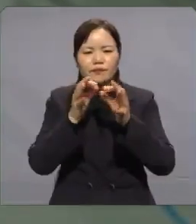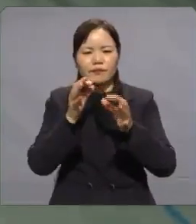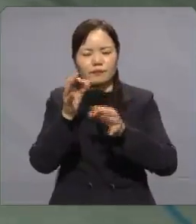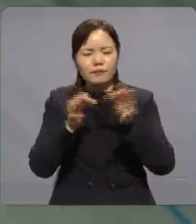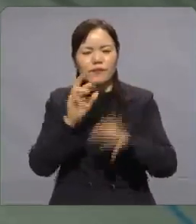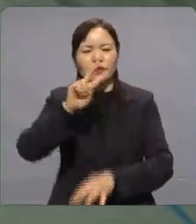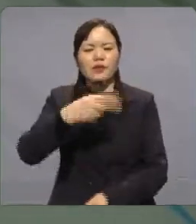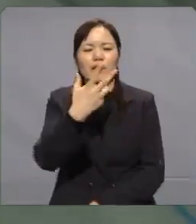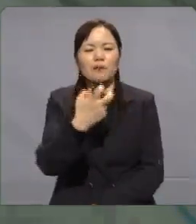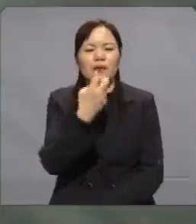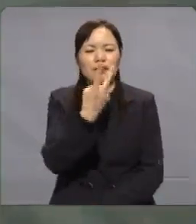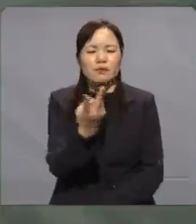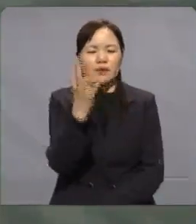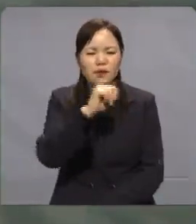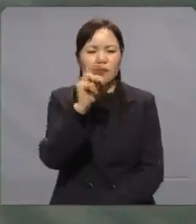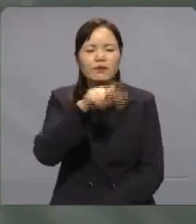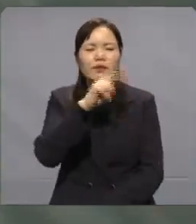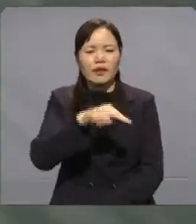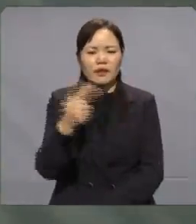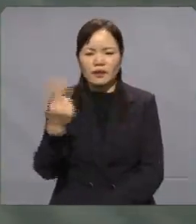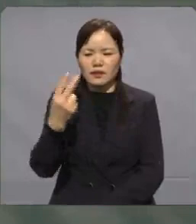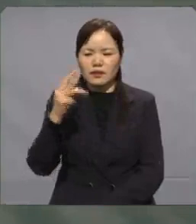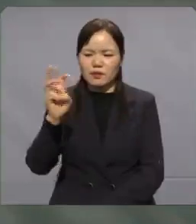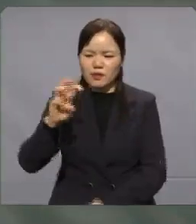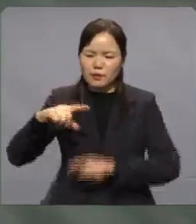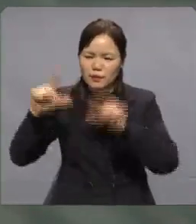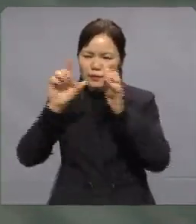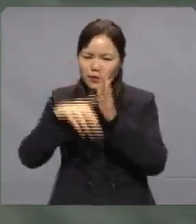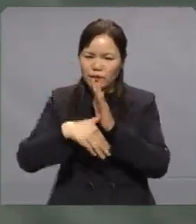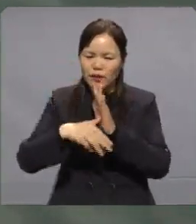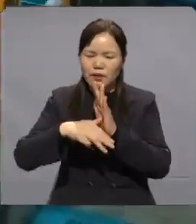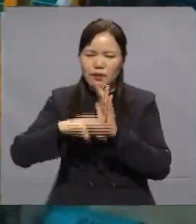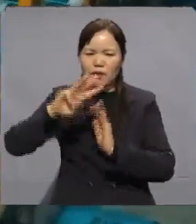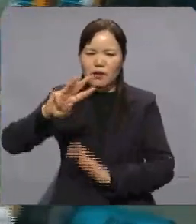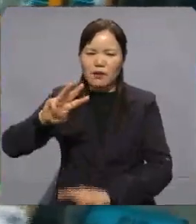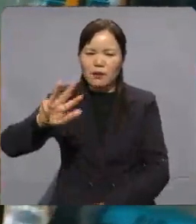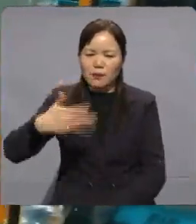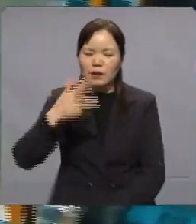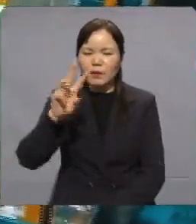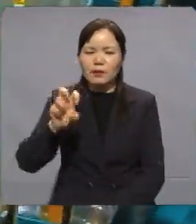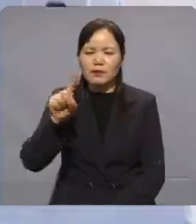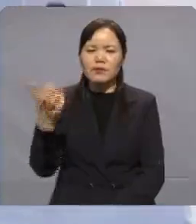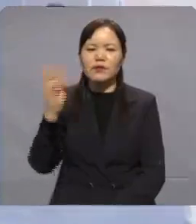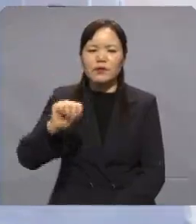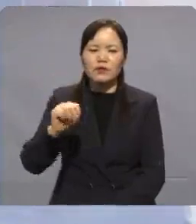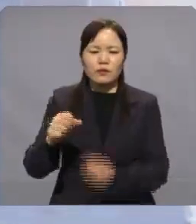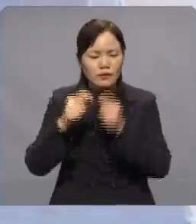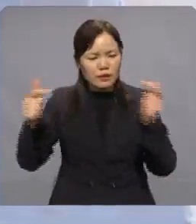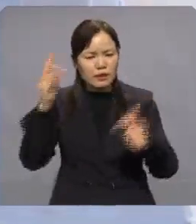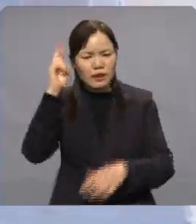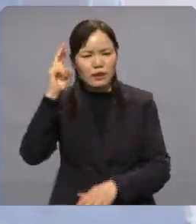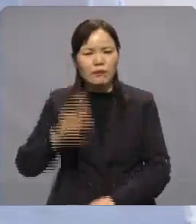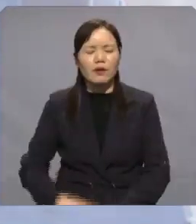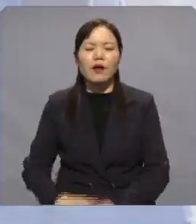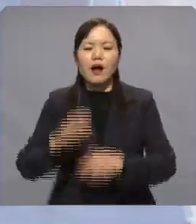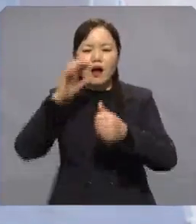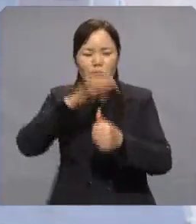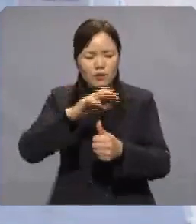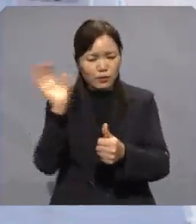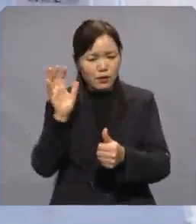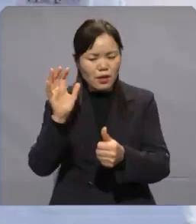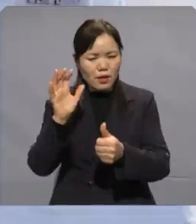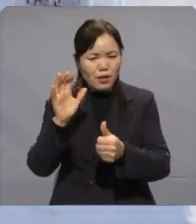282억 달러에서 2030년 831억 달러로 성장할 전망입니다. 규제라는 족쇄를